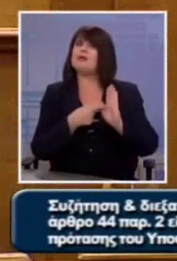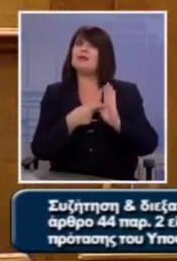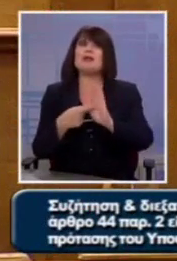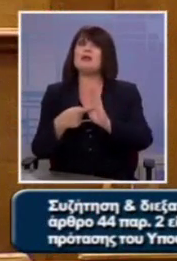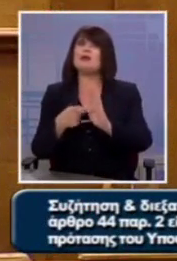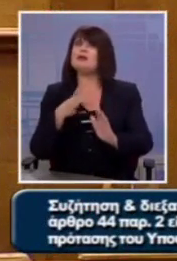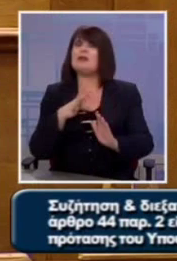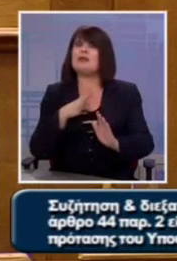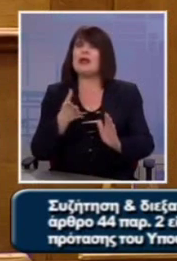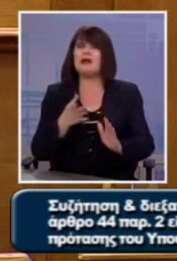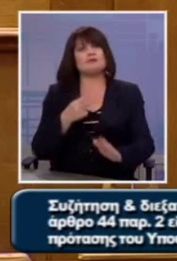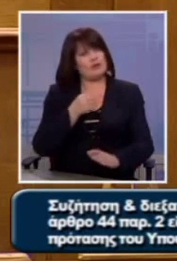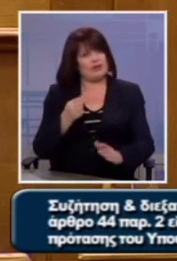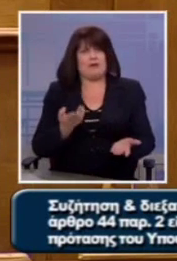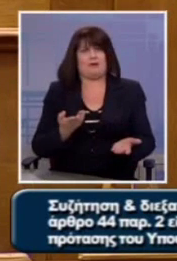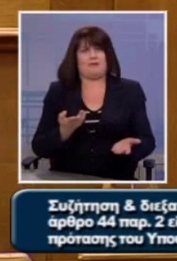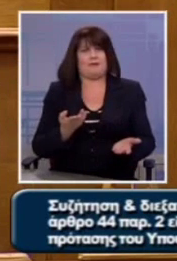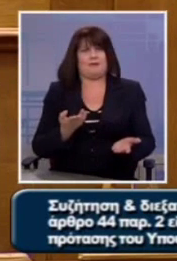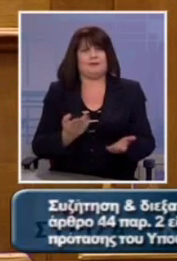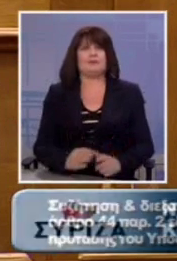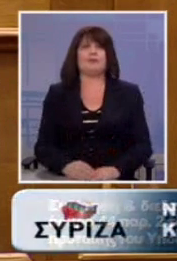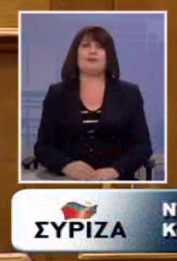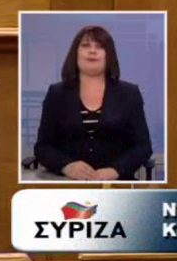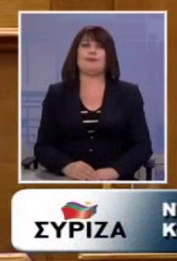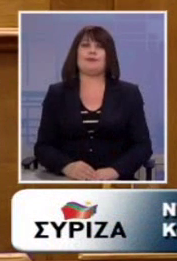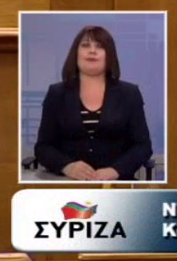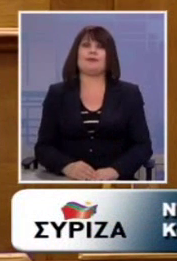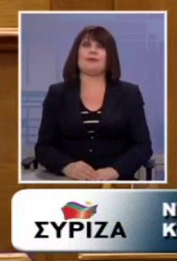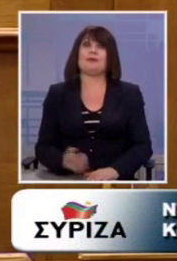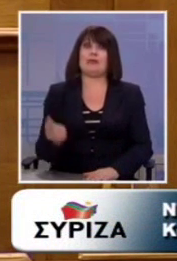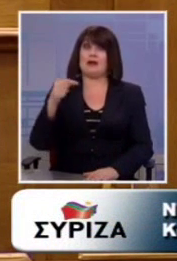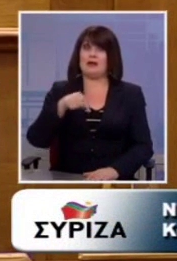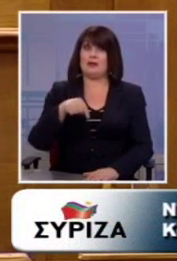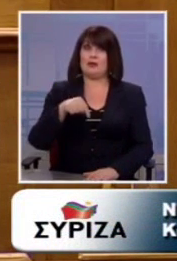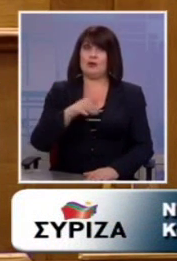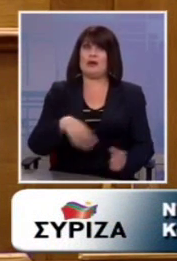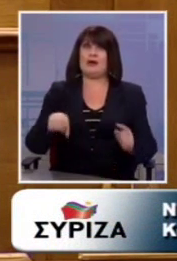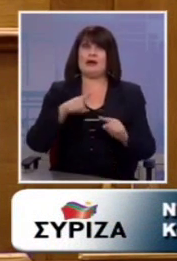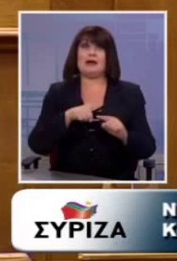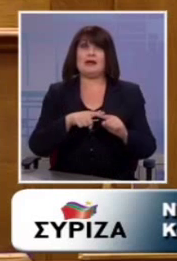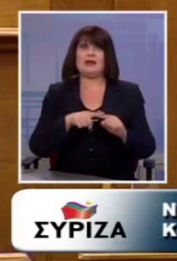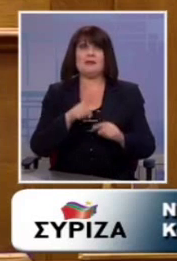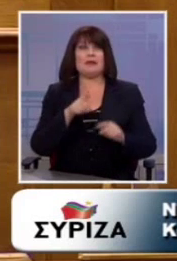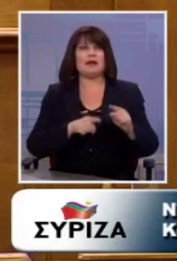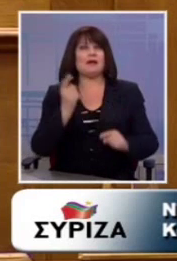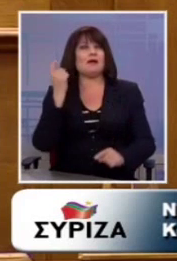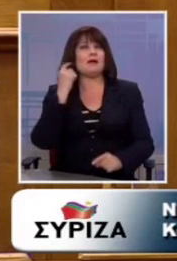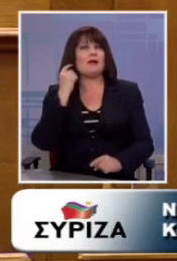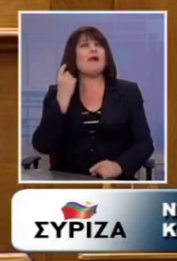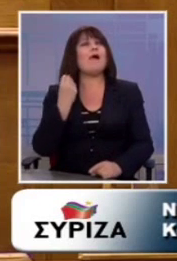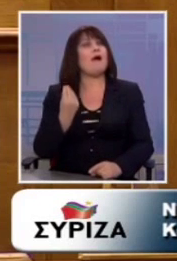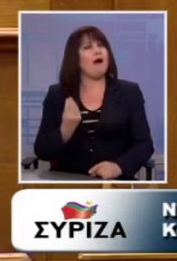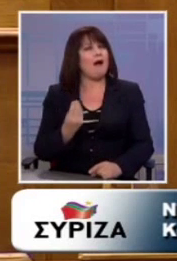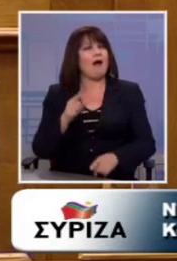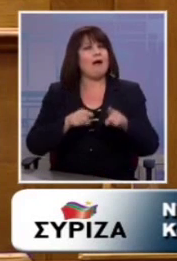στείλει, είναι ένα θέμα. Το ότι βρίσκει εδώ πέρα όμως ευήκο αότα, ότι βρίσκει